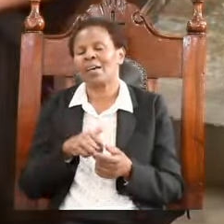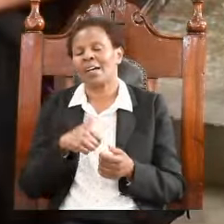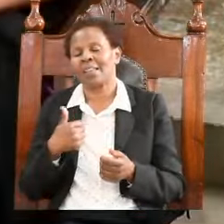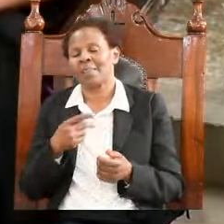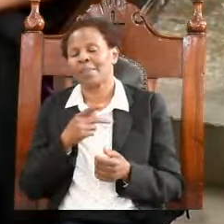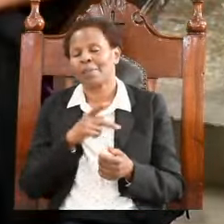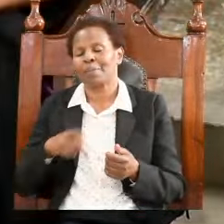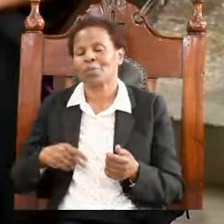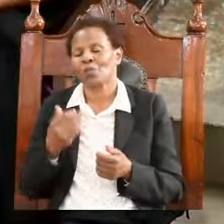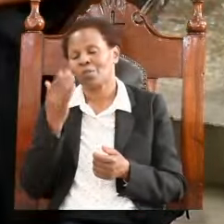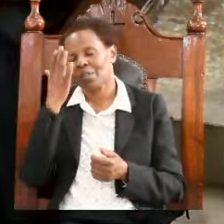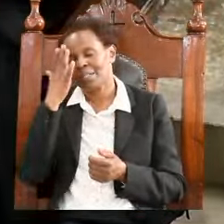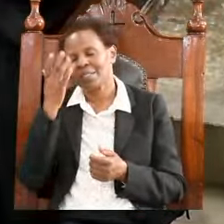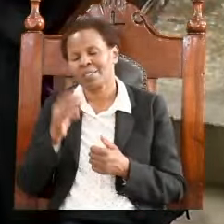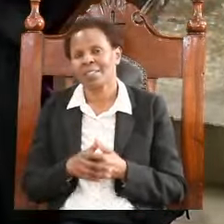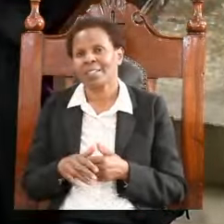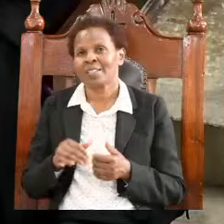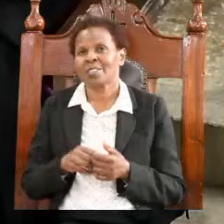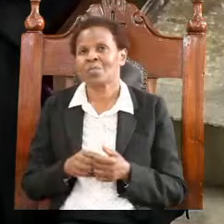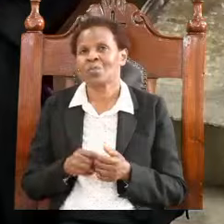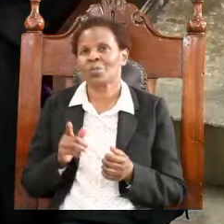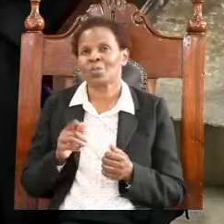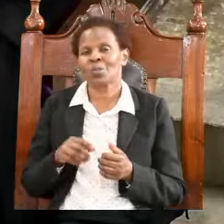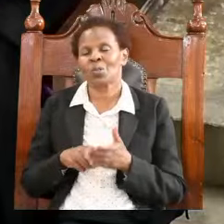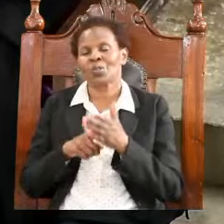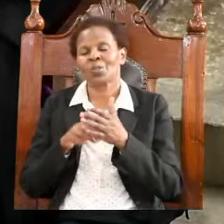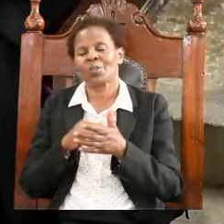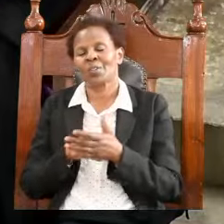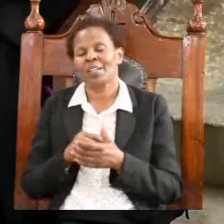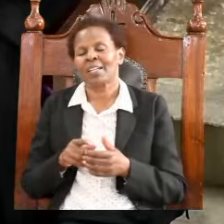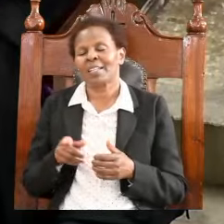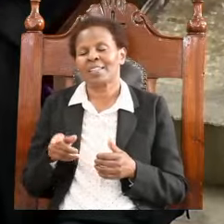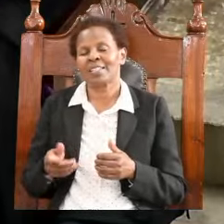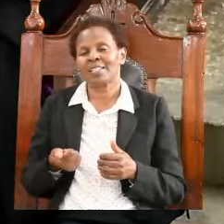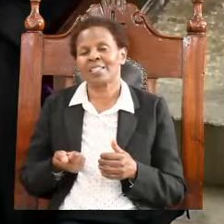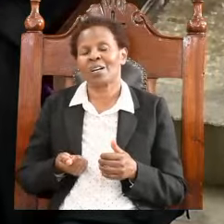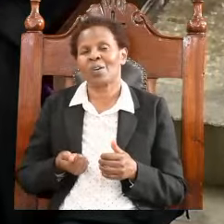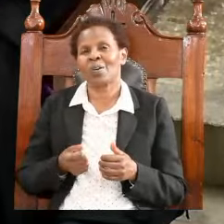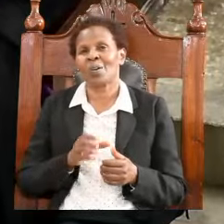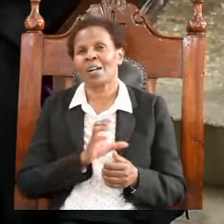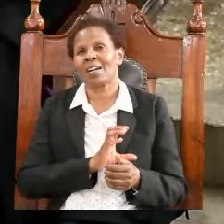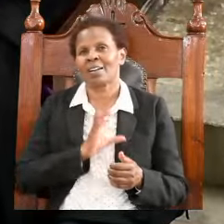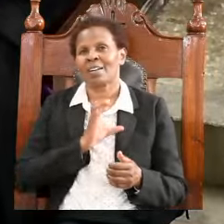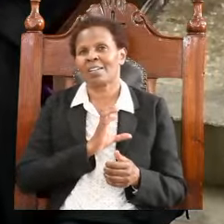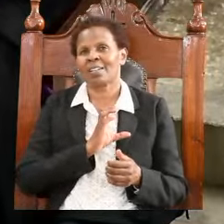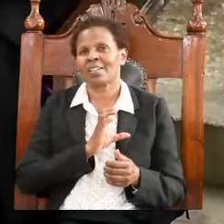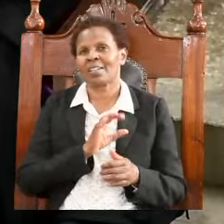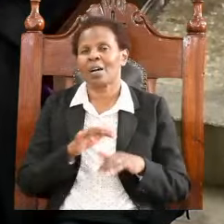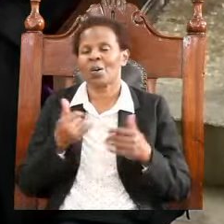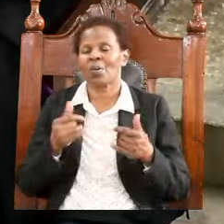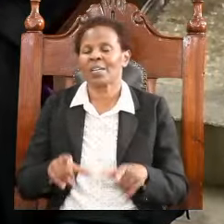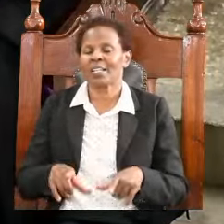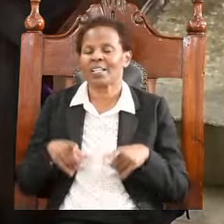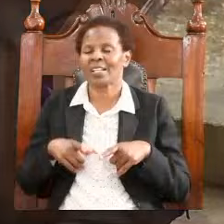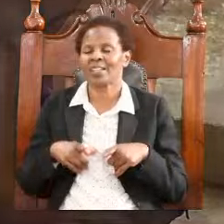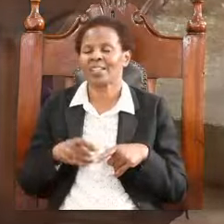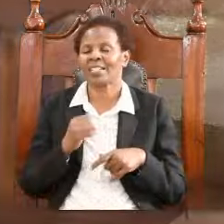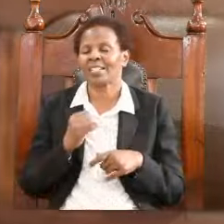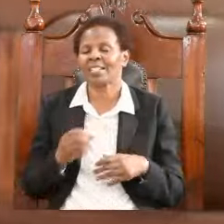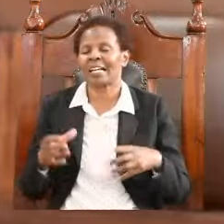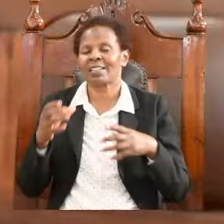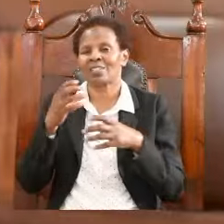wa Isiraeli uguo ni kuga muiretu uyu mitugo yake ri na muikarire wake ri ni watumire